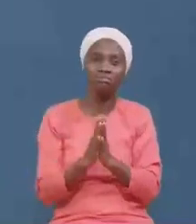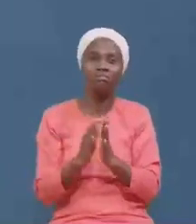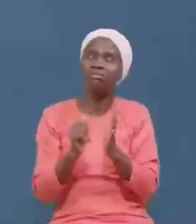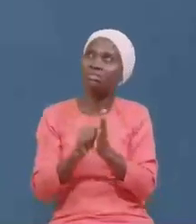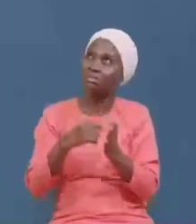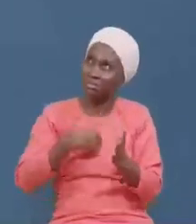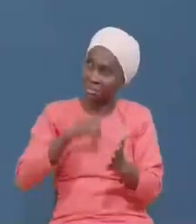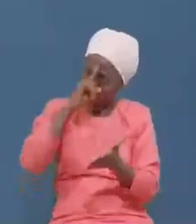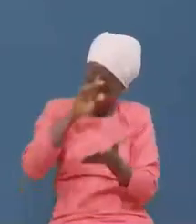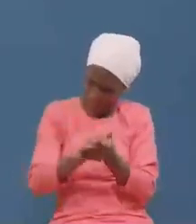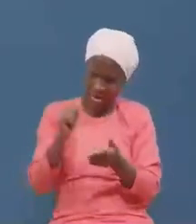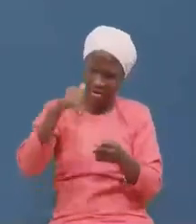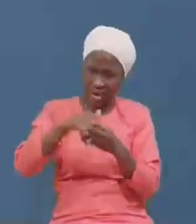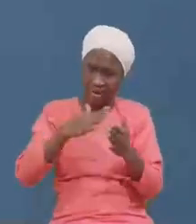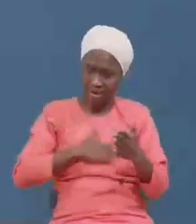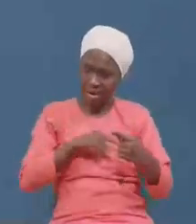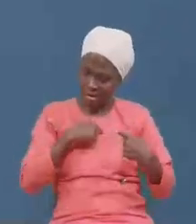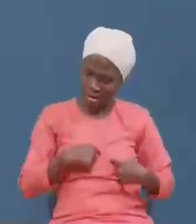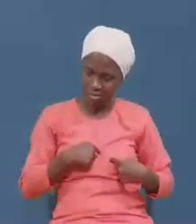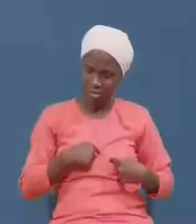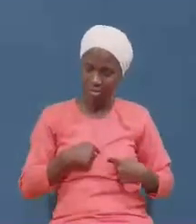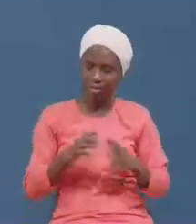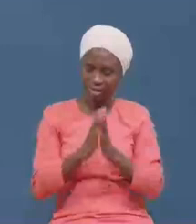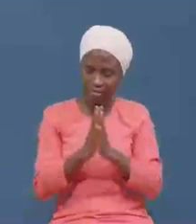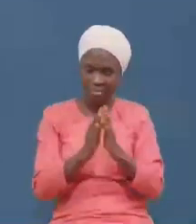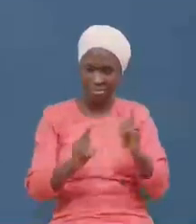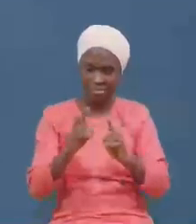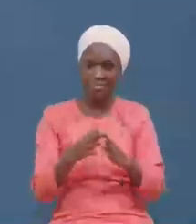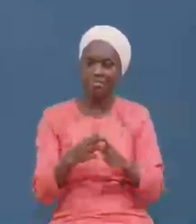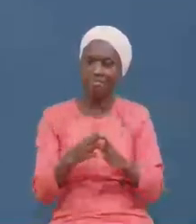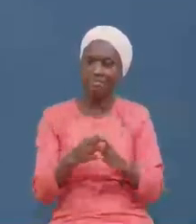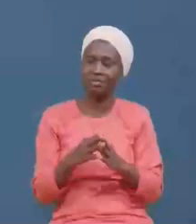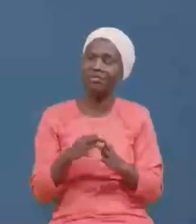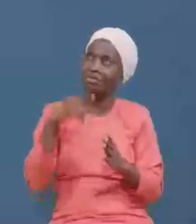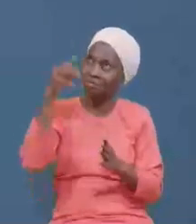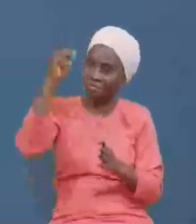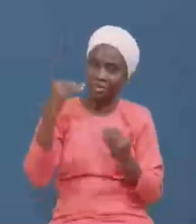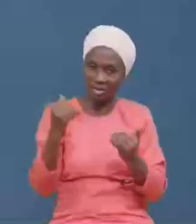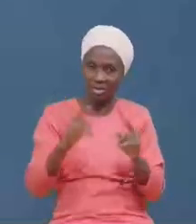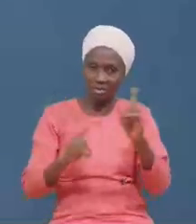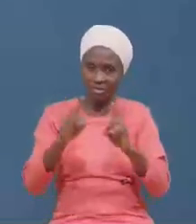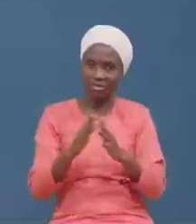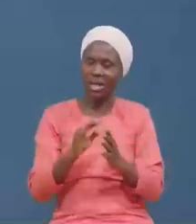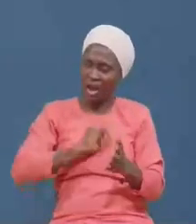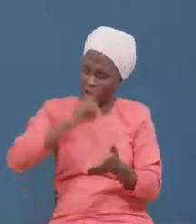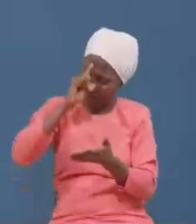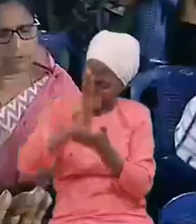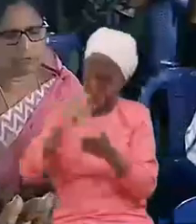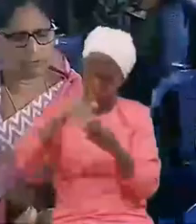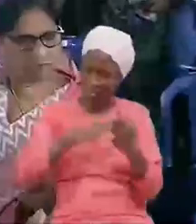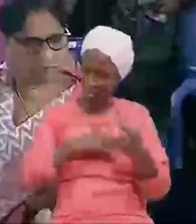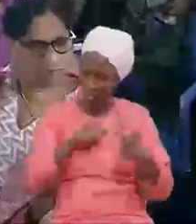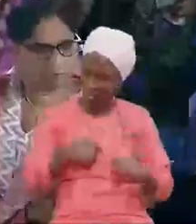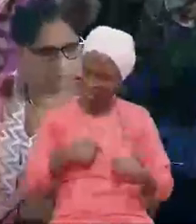Je crois de mon cœur. Parlez au Seigneur. Je crois de mon cœur